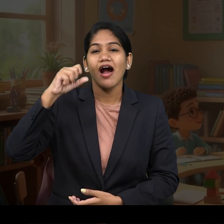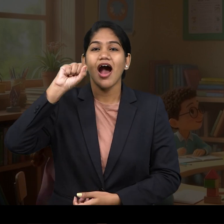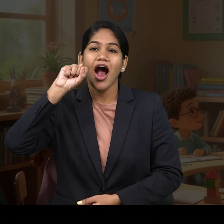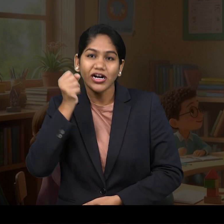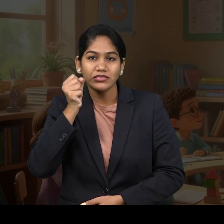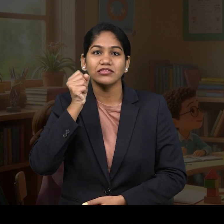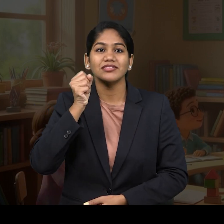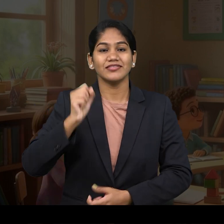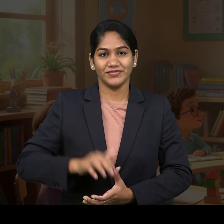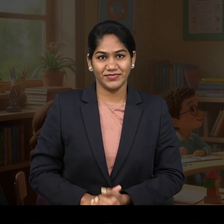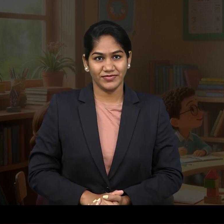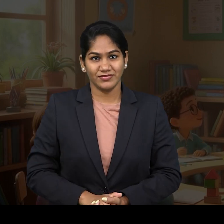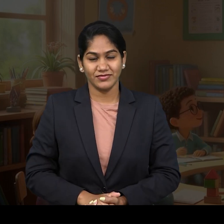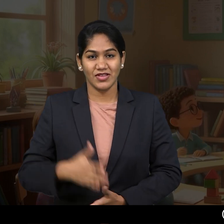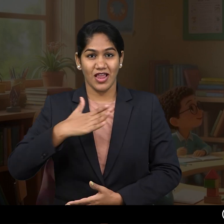கேரட்,